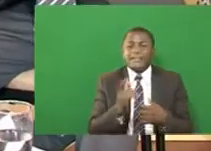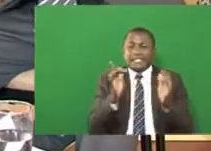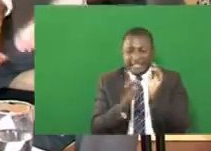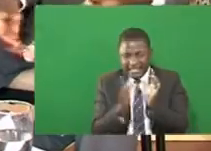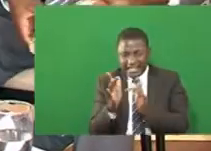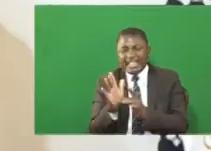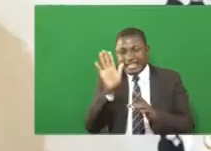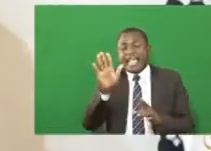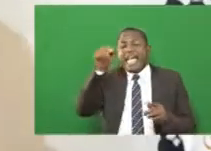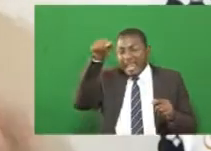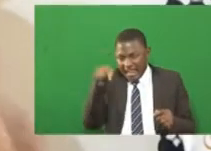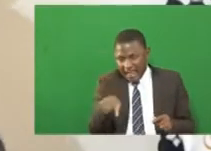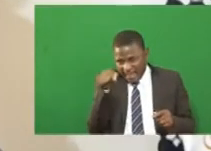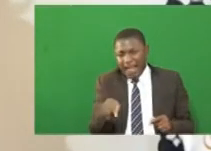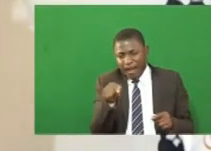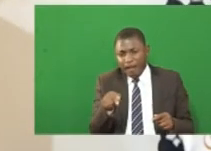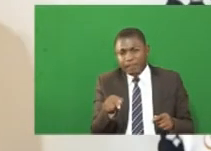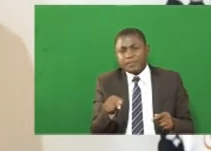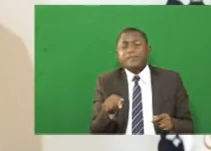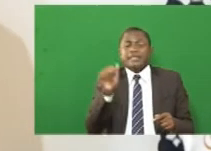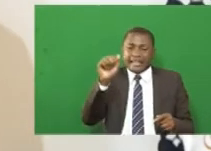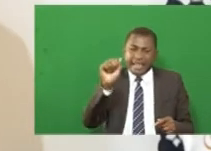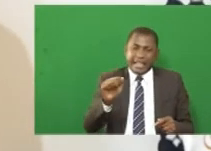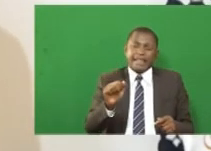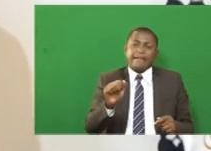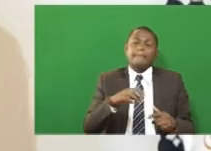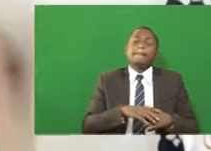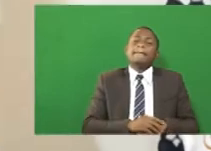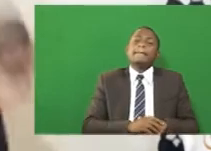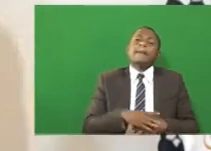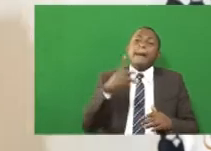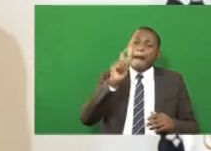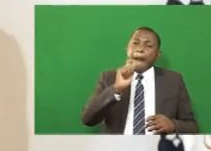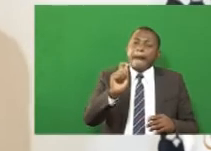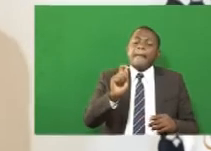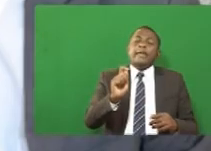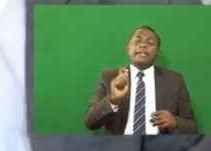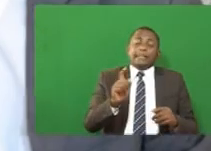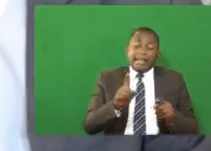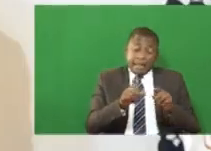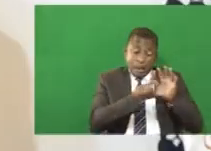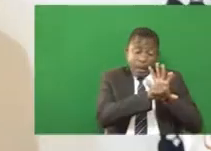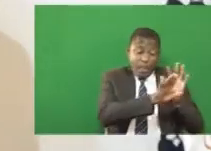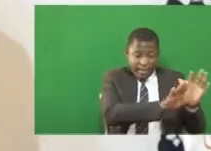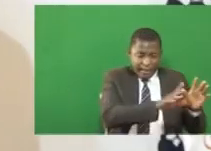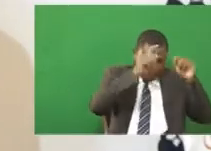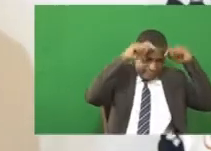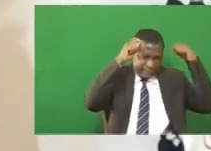pana Jesu. Chisiyana ine waine mbudzi. Mitemo ine gumiwo